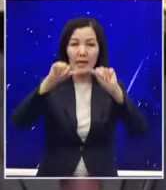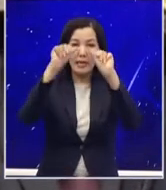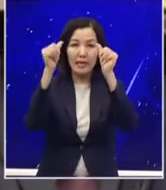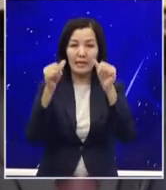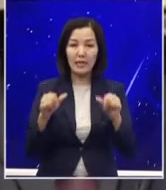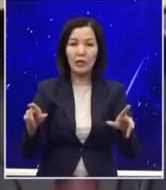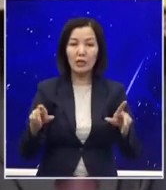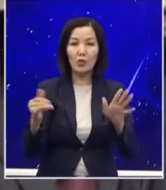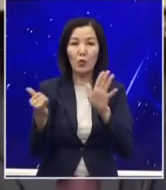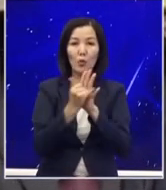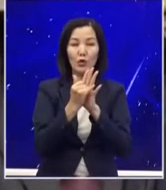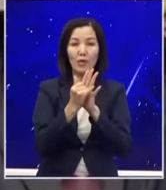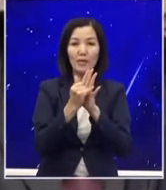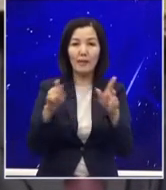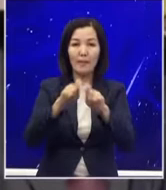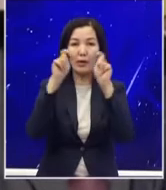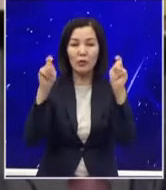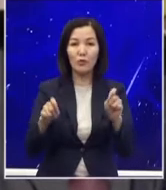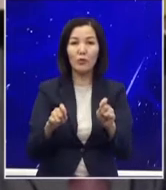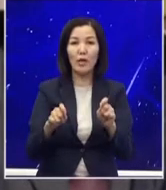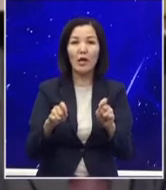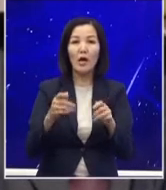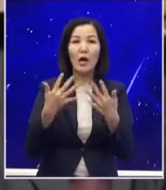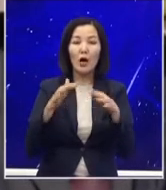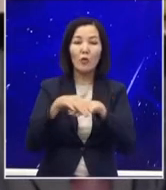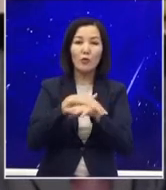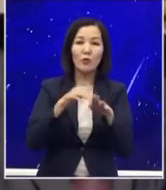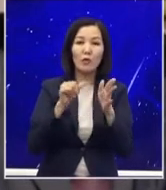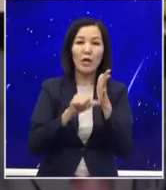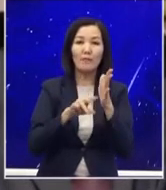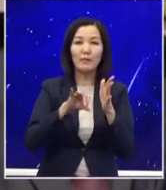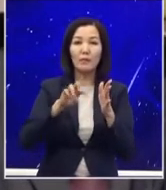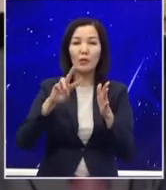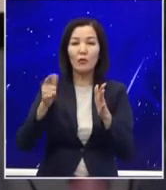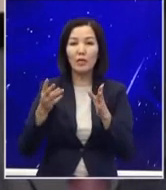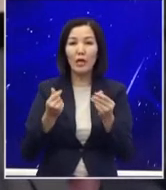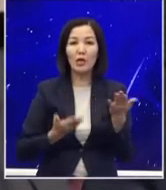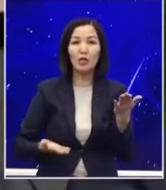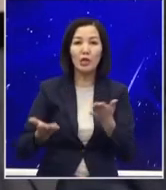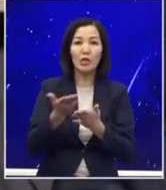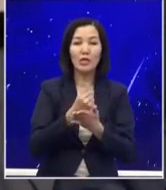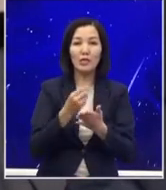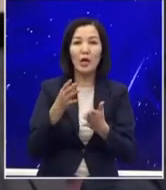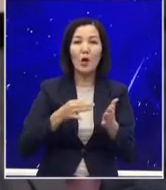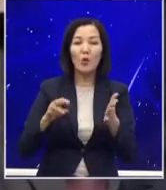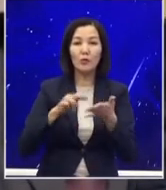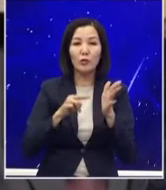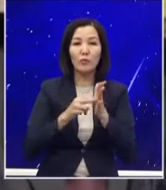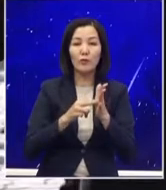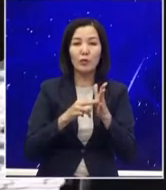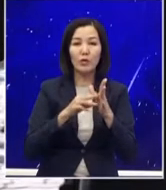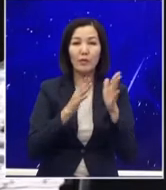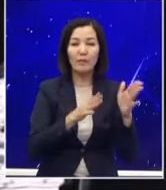аудан тұрғындары мен демеушілер есебінен 60 миллион теңге қаржы жиналса, облыстық бюджеттен айналасына